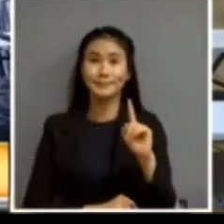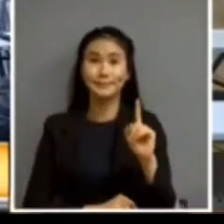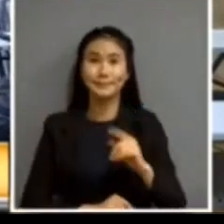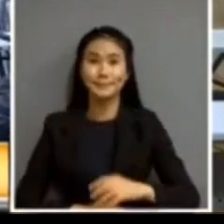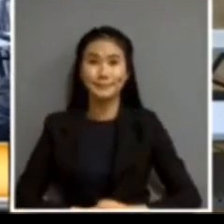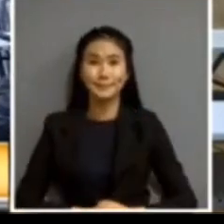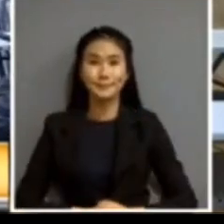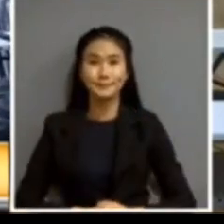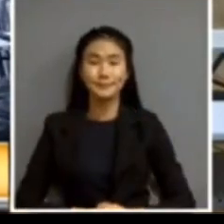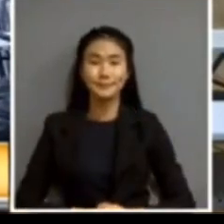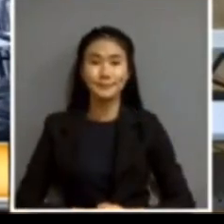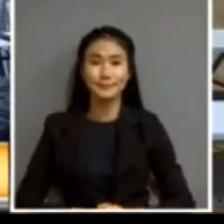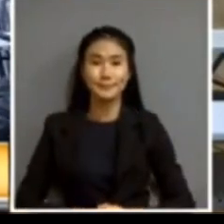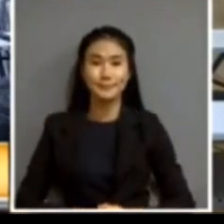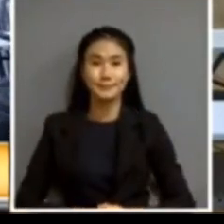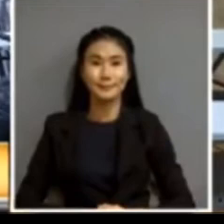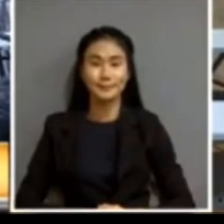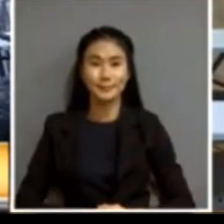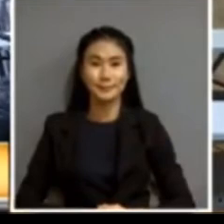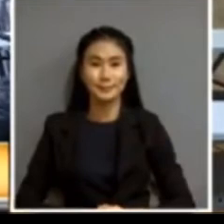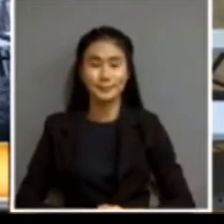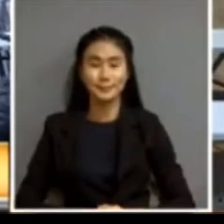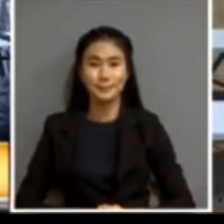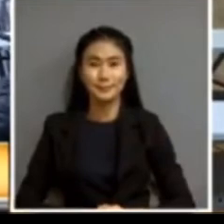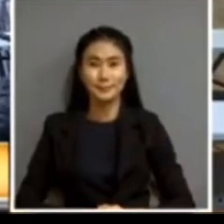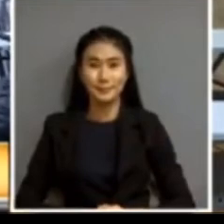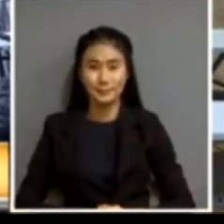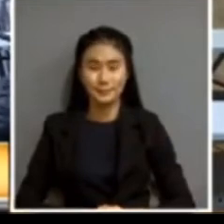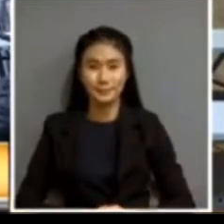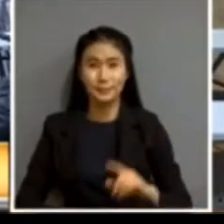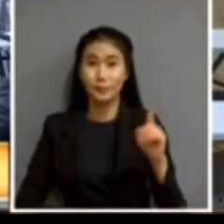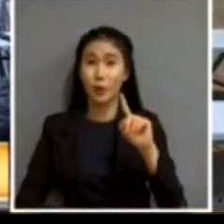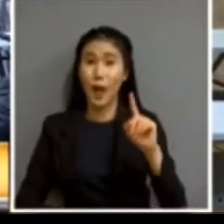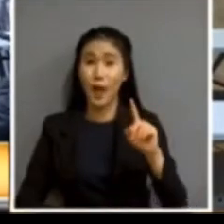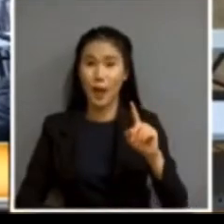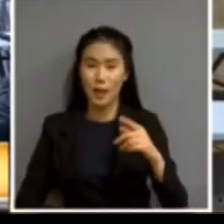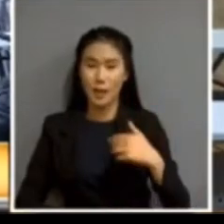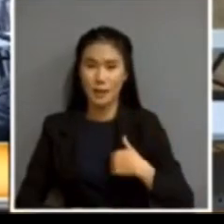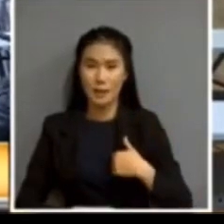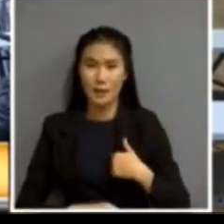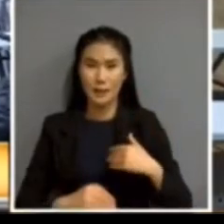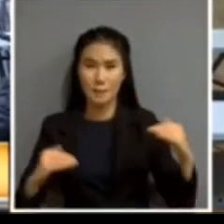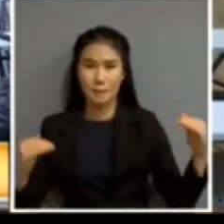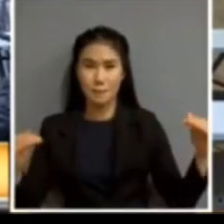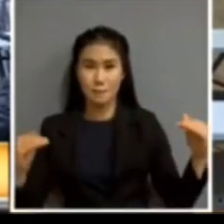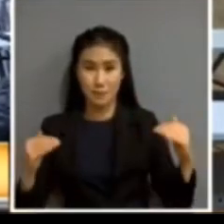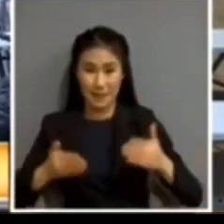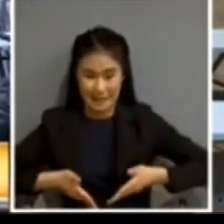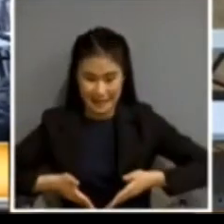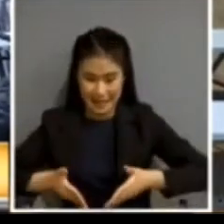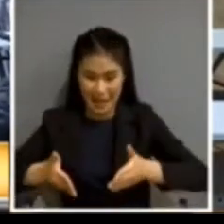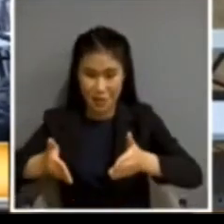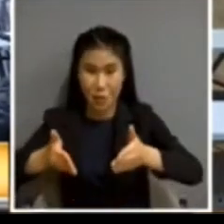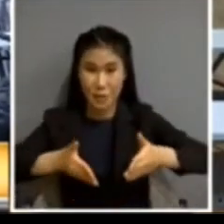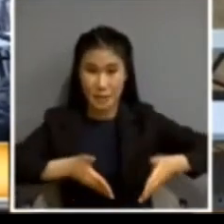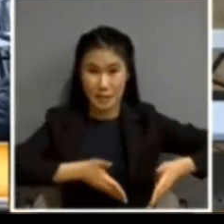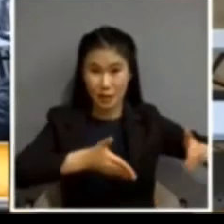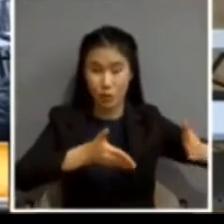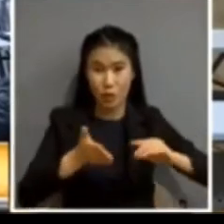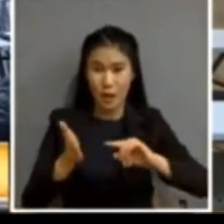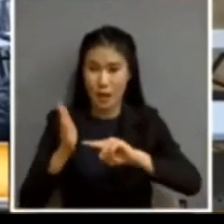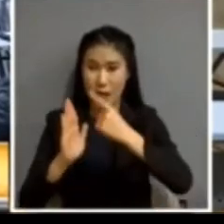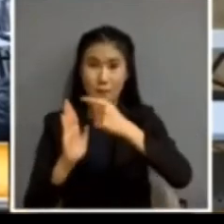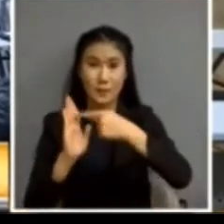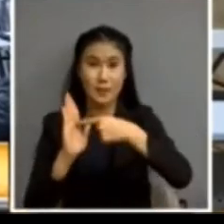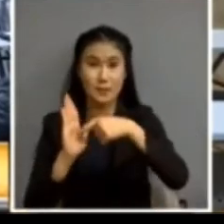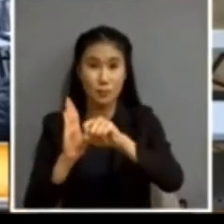2ในเรื่องของการต่อเชื่อมเนื่องจากเราพบว่าการเริ่มต้นที่สมุทรสงครามนั้น